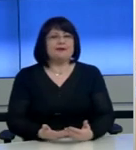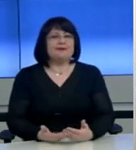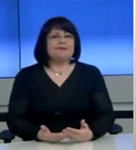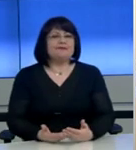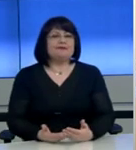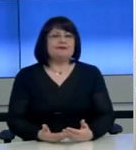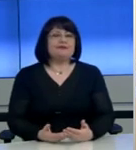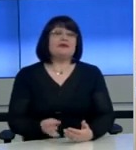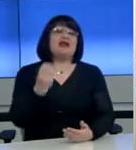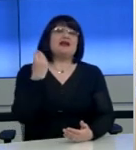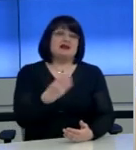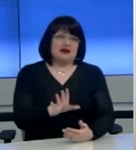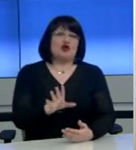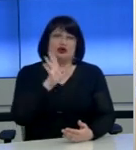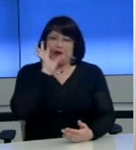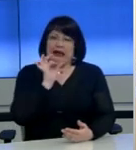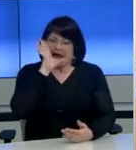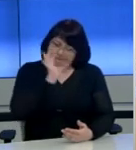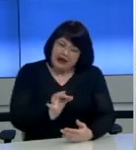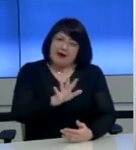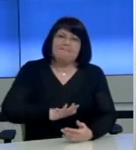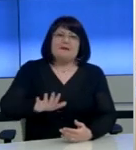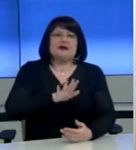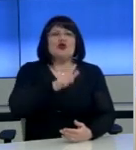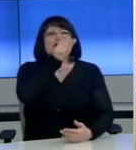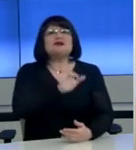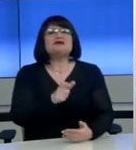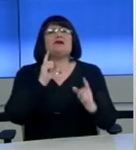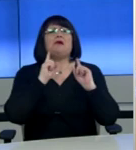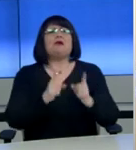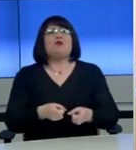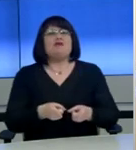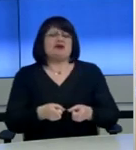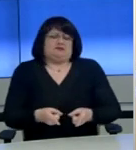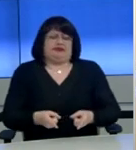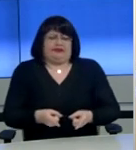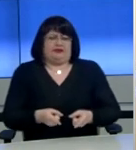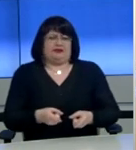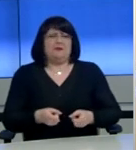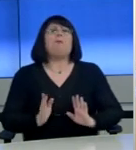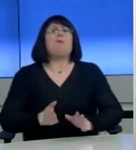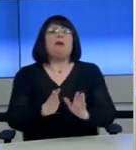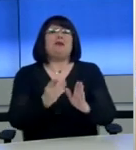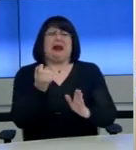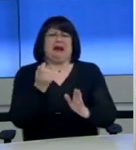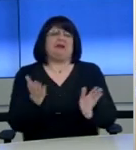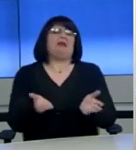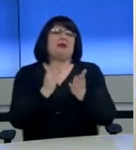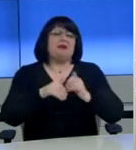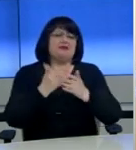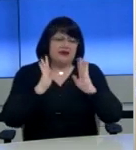τόσο το χειρότερο για την πραγματικότητα και την αλήθεια, αποφασίσατε να μην κολλήσετε σε αυτές τις λεπτομέρειες, τις μικρές